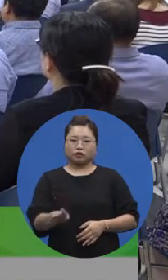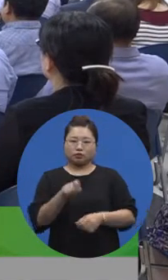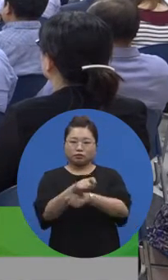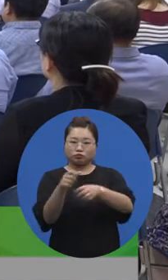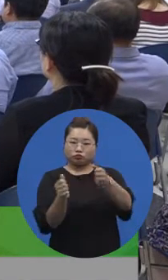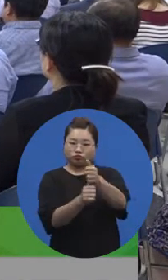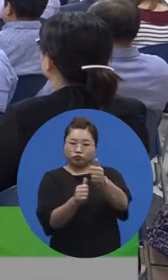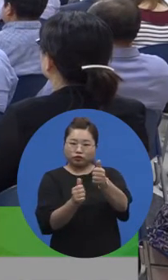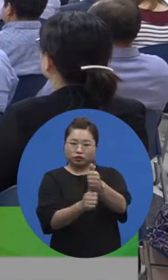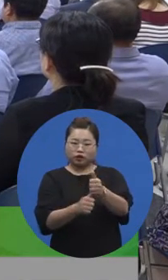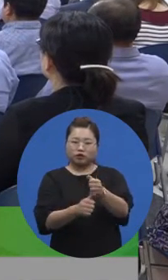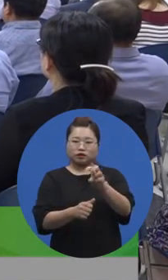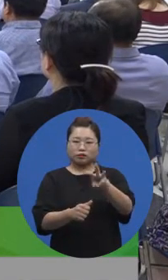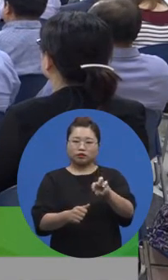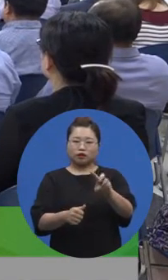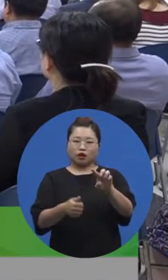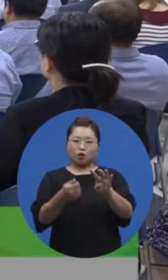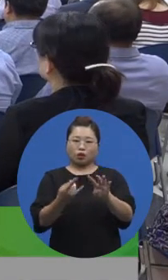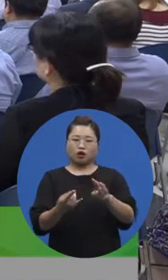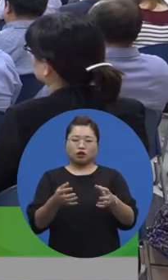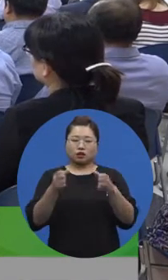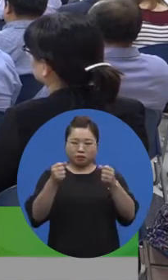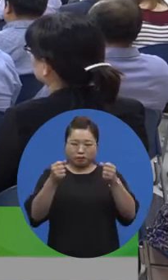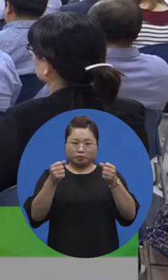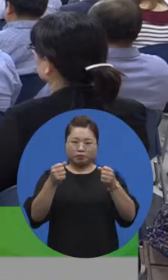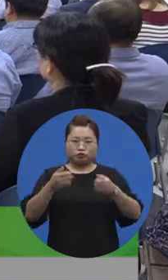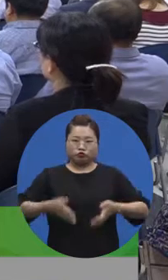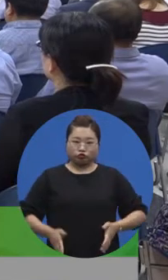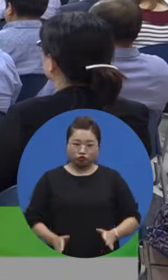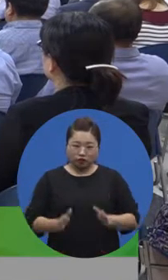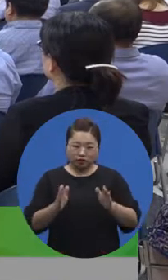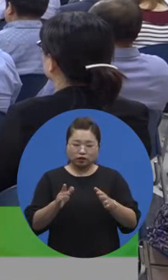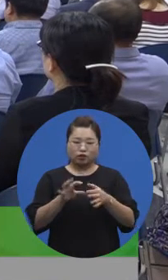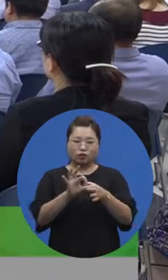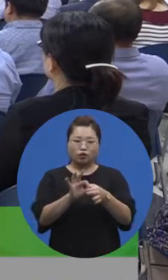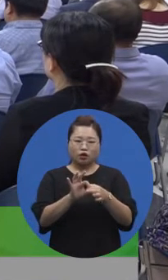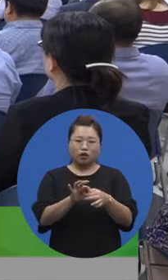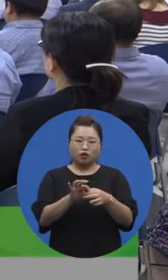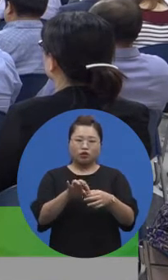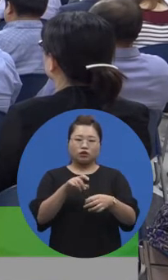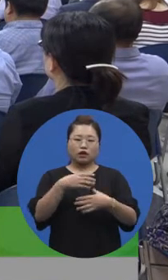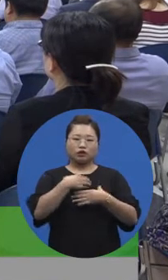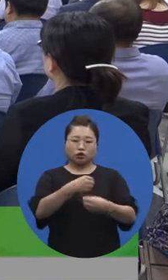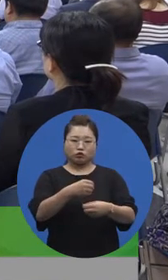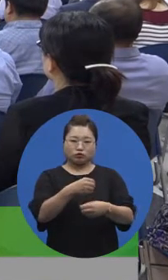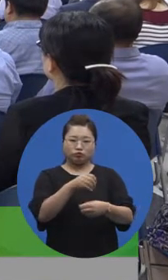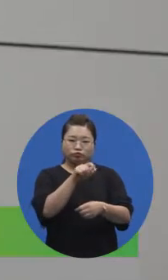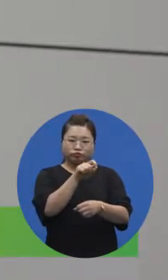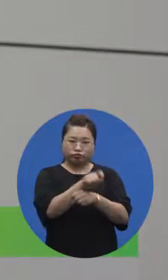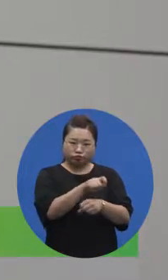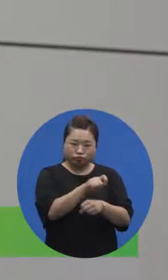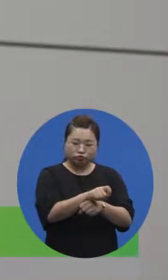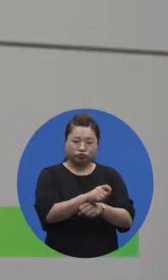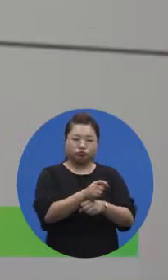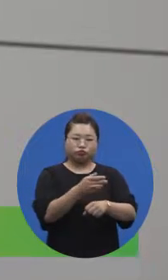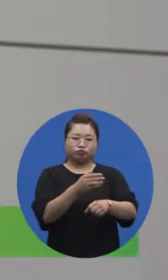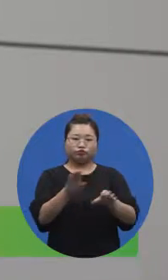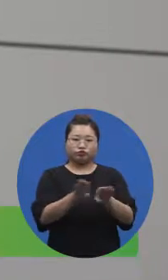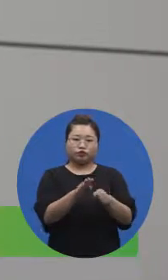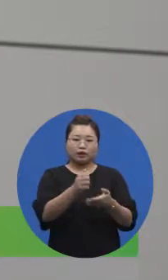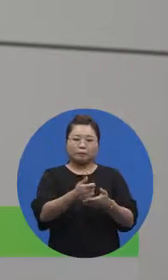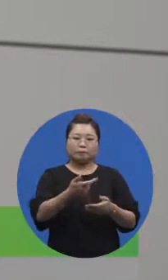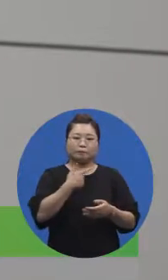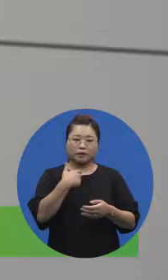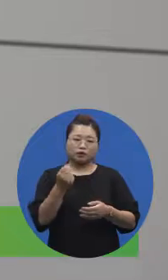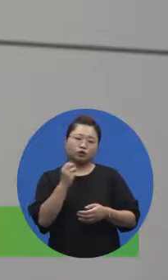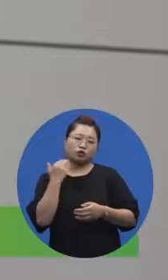행정부지사는 제34회 행정고시 합격해 행정안전부 조직정책과 근무를 시작으로 국가기록원